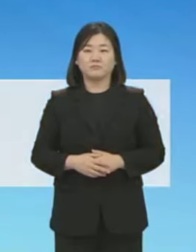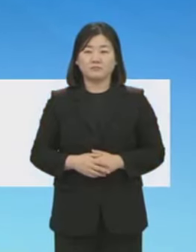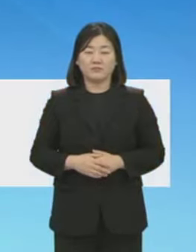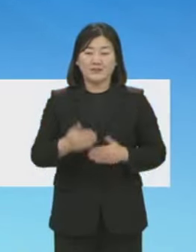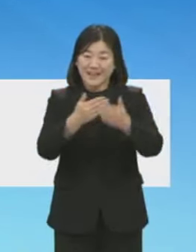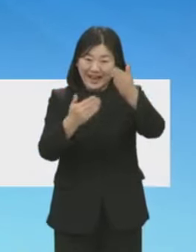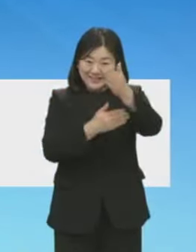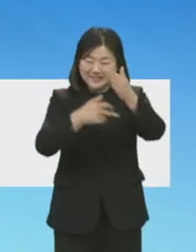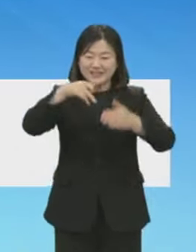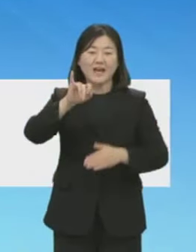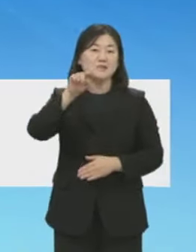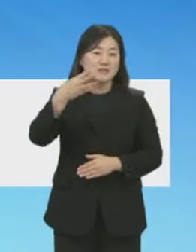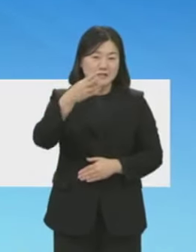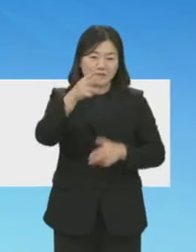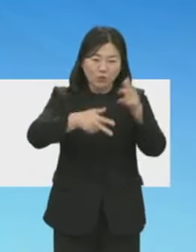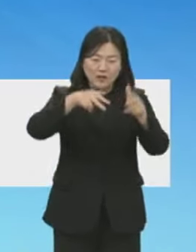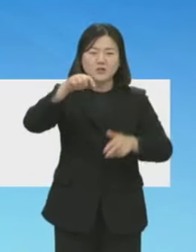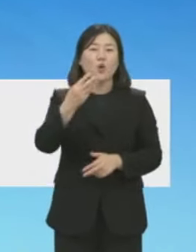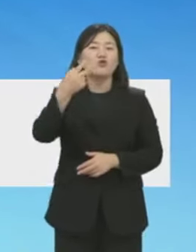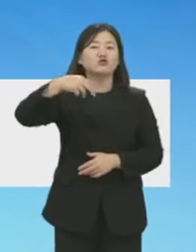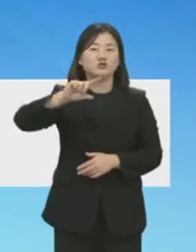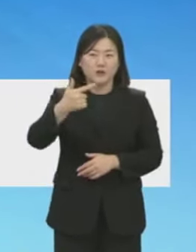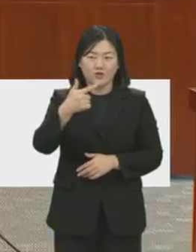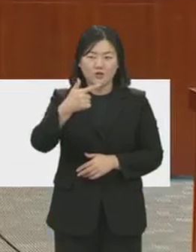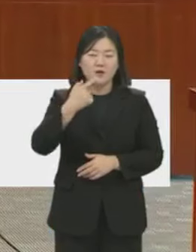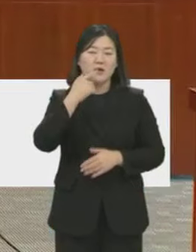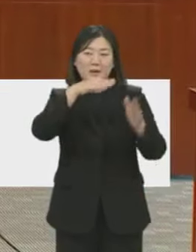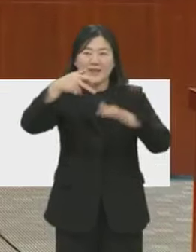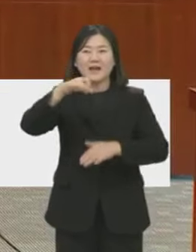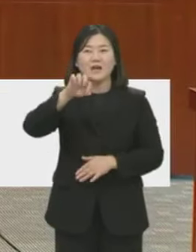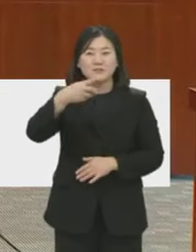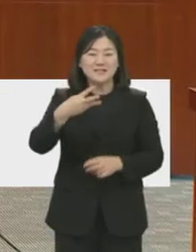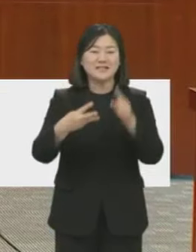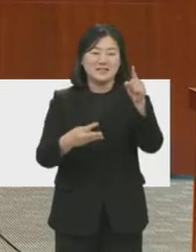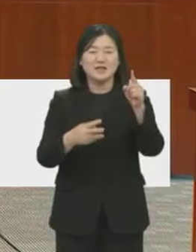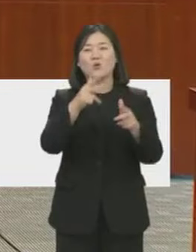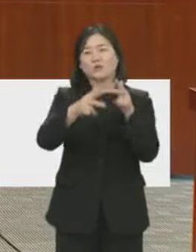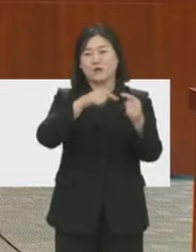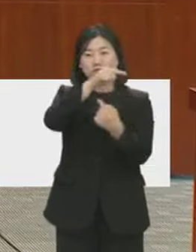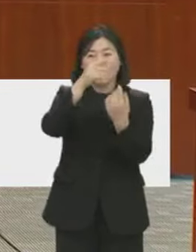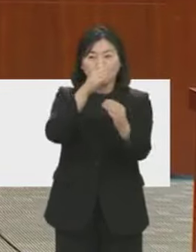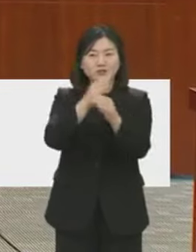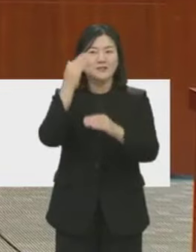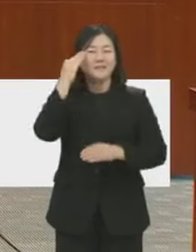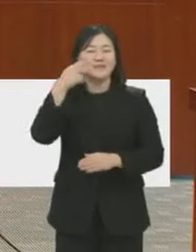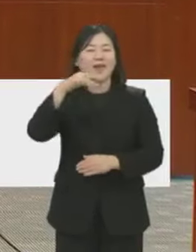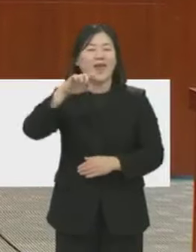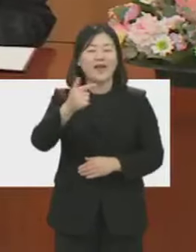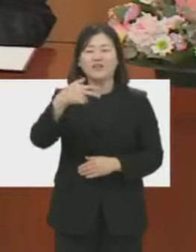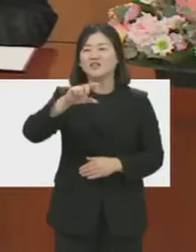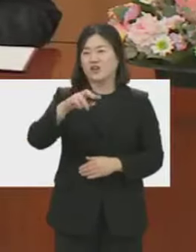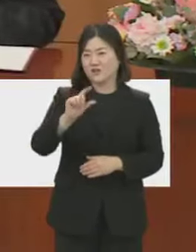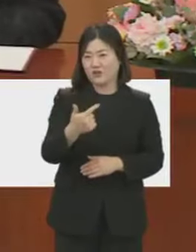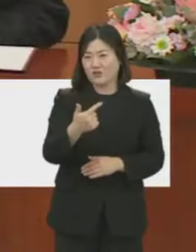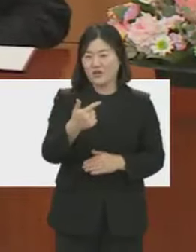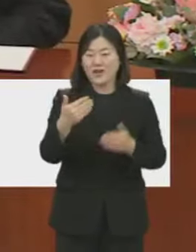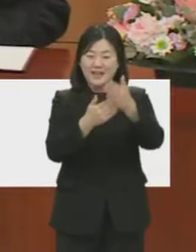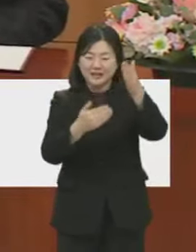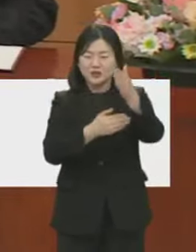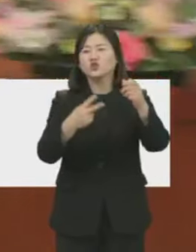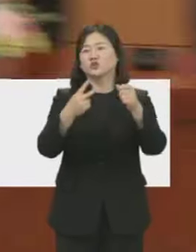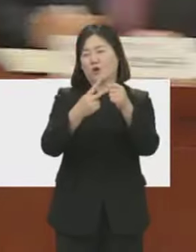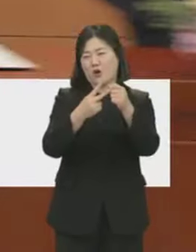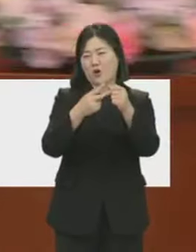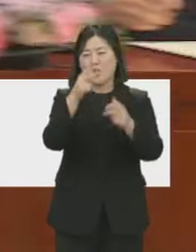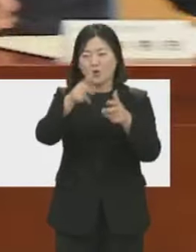당진의 케이블 공장과 솔루션 공장 해저 케이블 1공장을 가동 중인 대한전선이 당진의 두 번째 해저